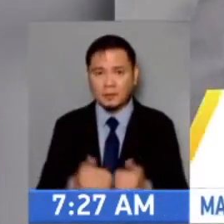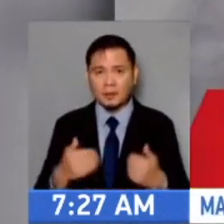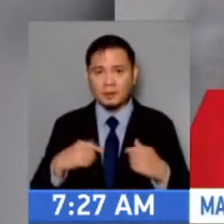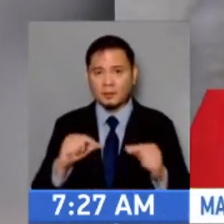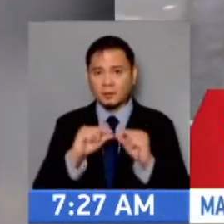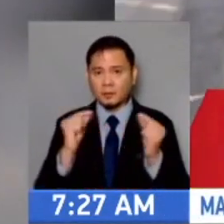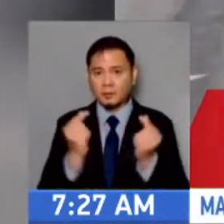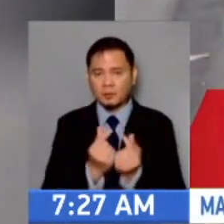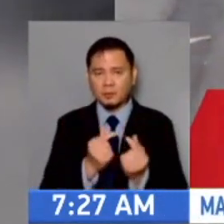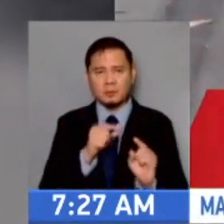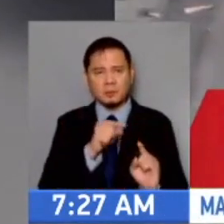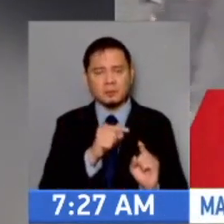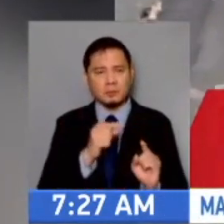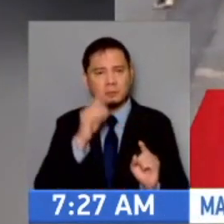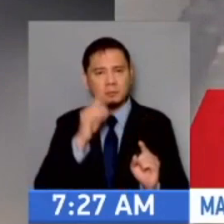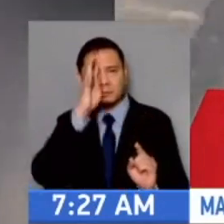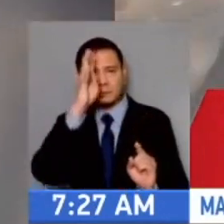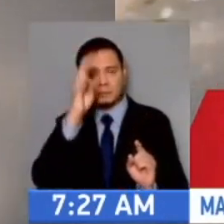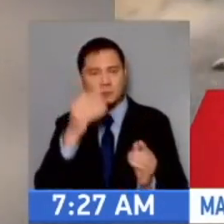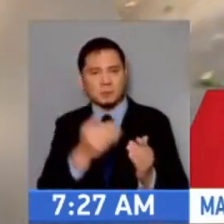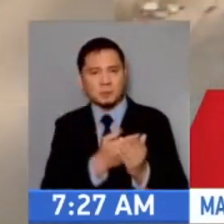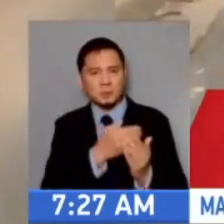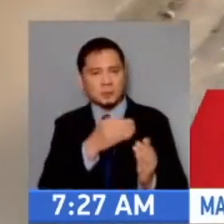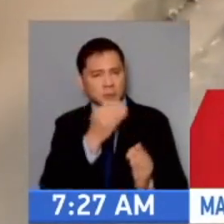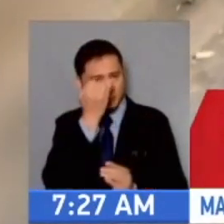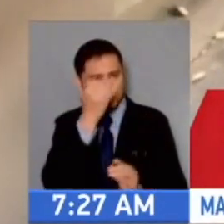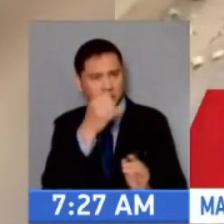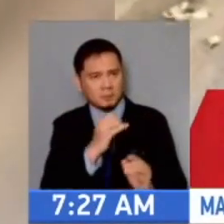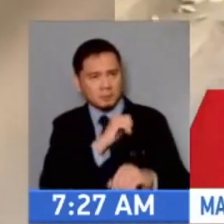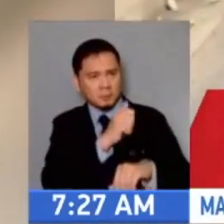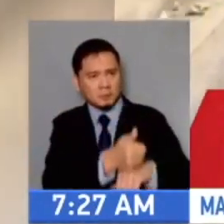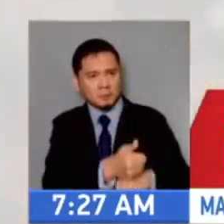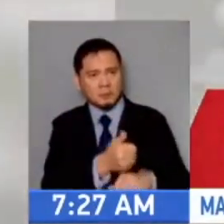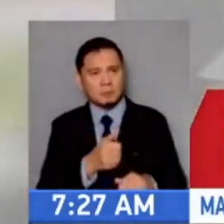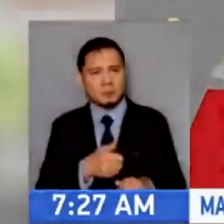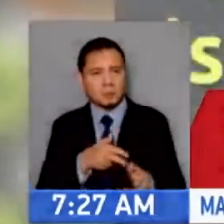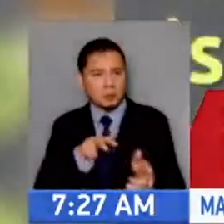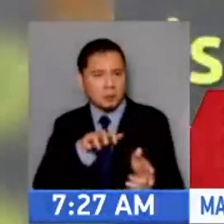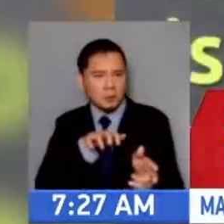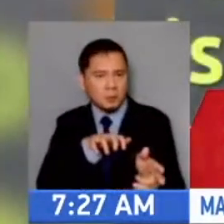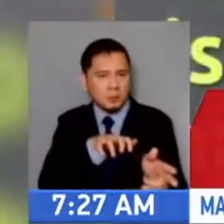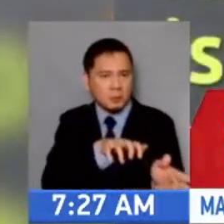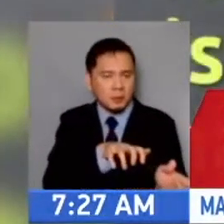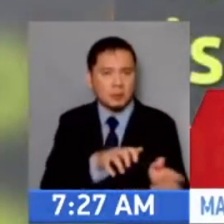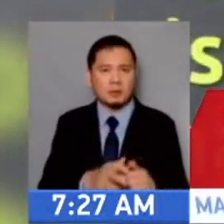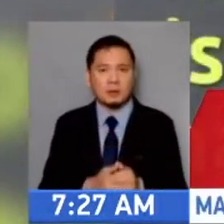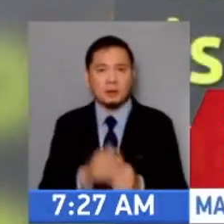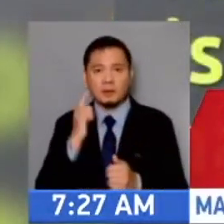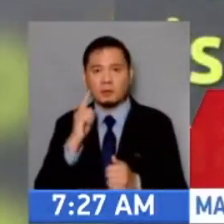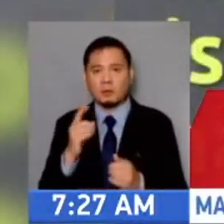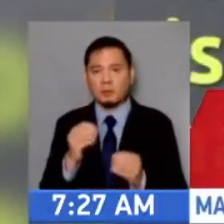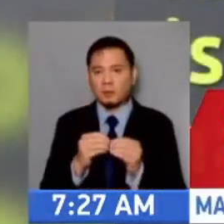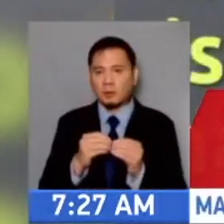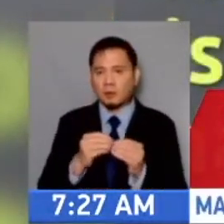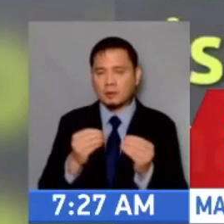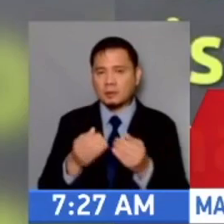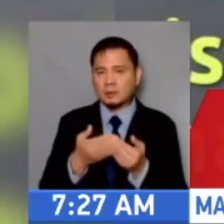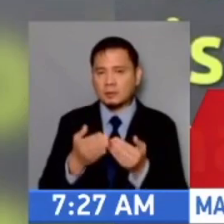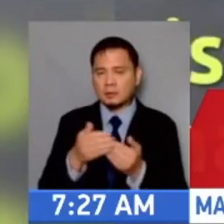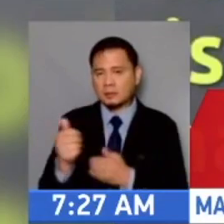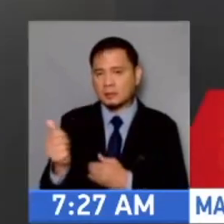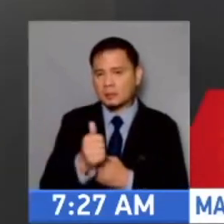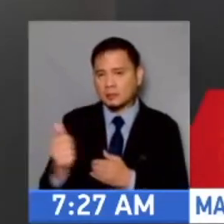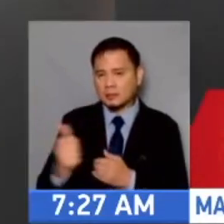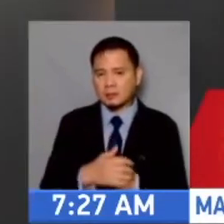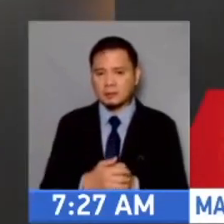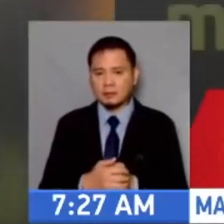at polusyon. Kombinasyon niya ng mga salitang Pilipino na siklo at kalesa. Ayon kay Lorenzo Vega na isa sa mga nasa likod ng